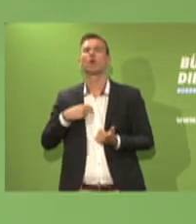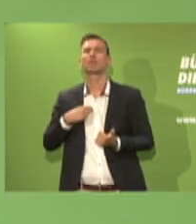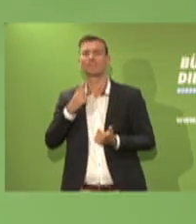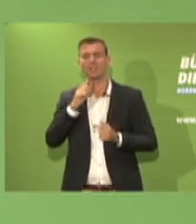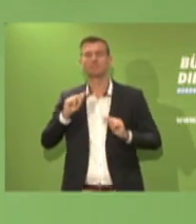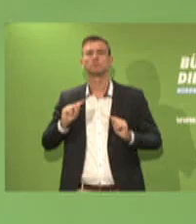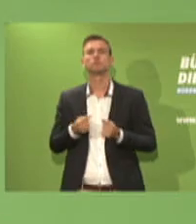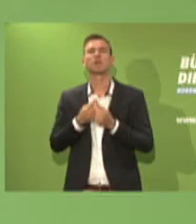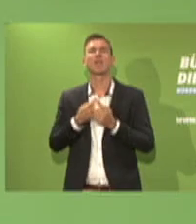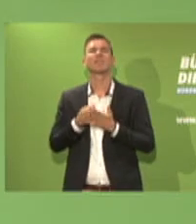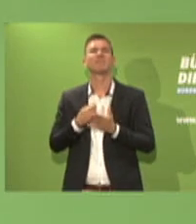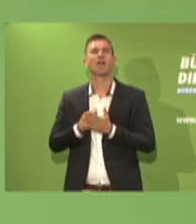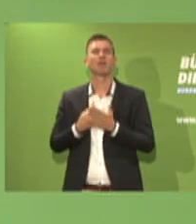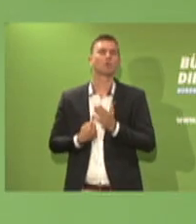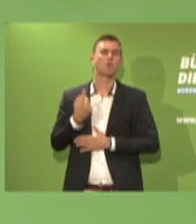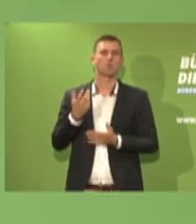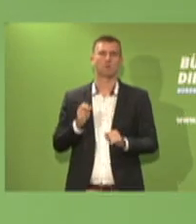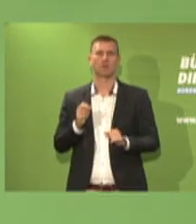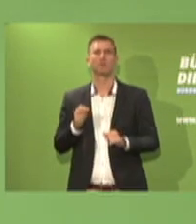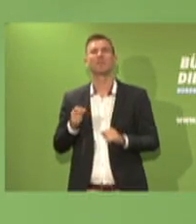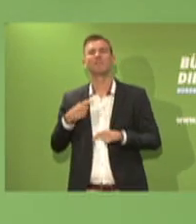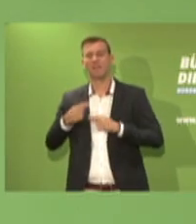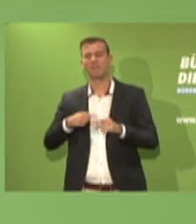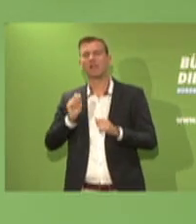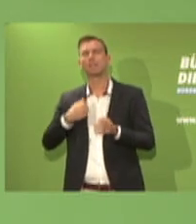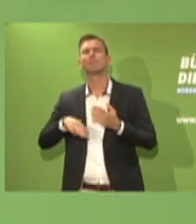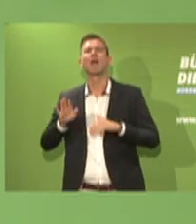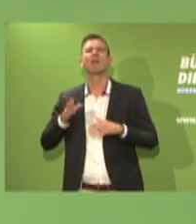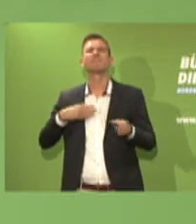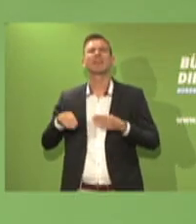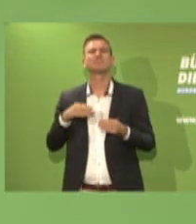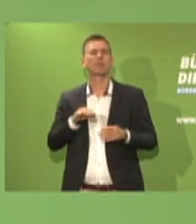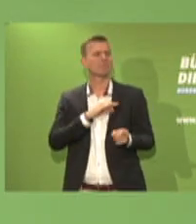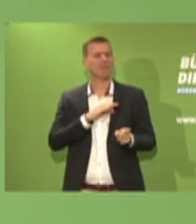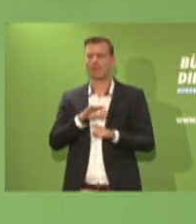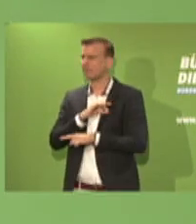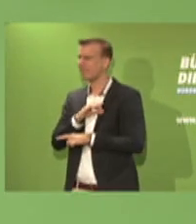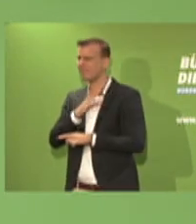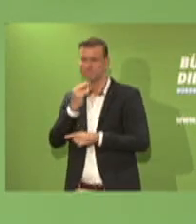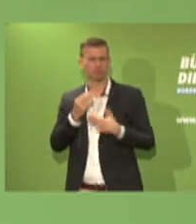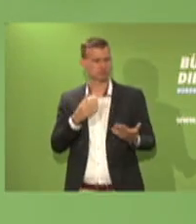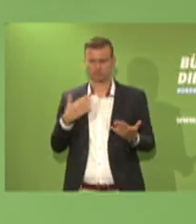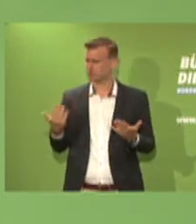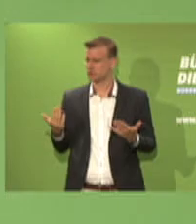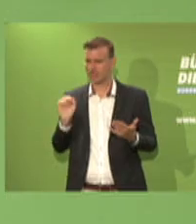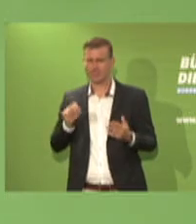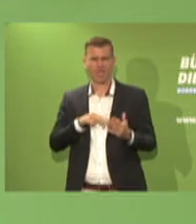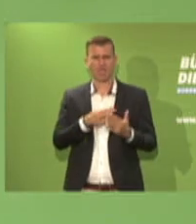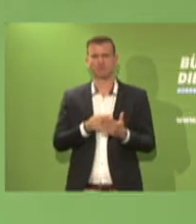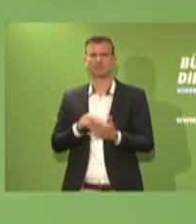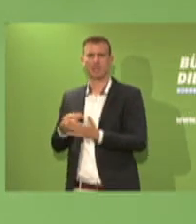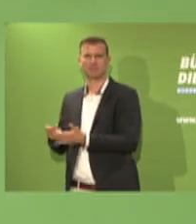höhere Streitwerte geht. Das Verfahren kann flexibler und individueller an die Wünsche der Parteien angepasst werden, zum Beispiel